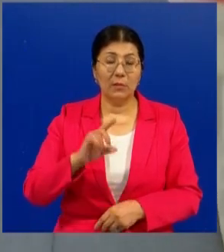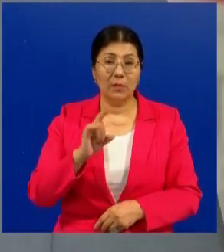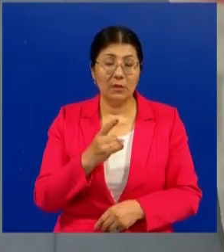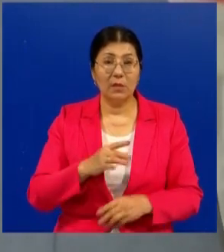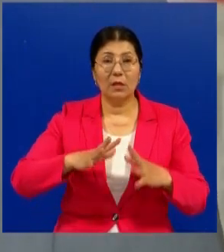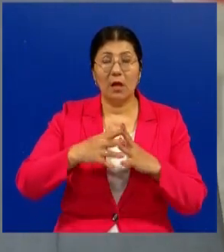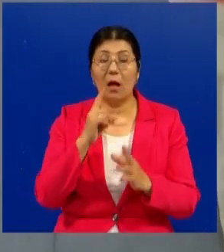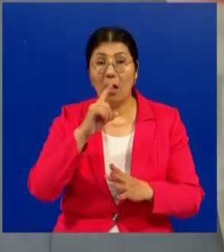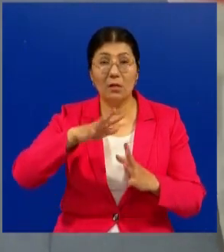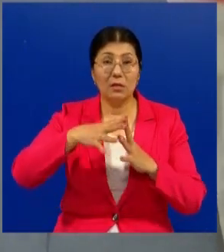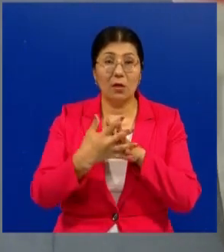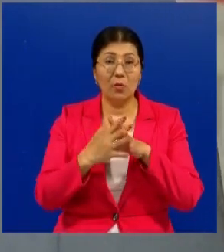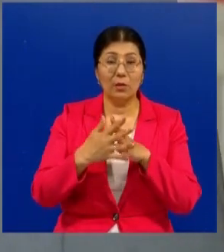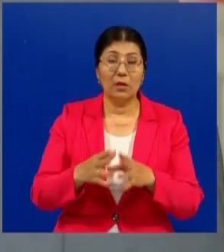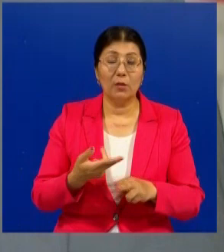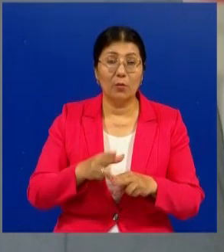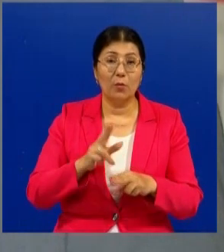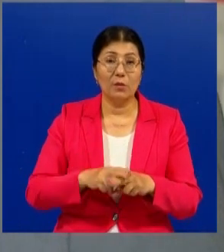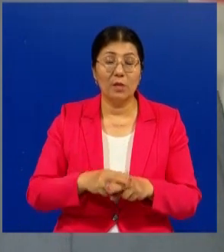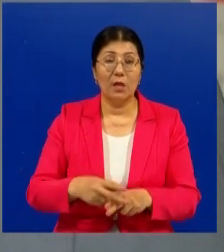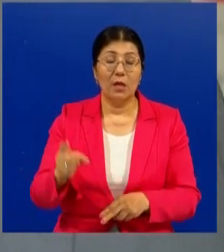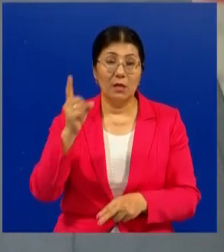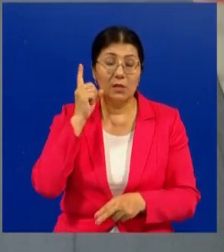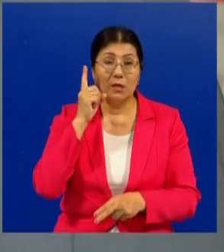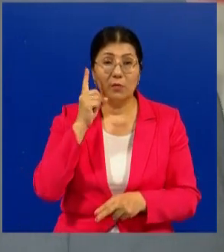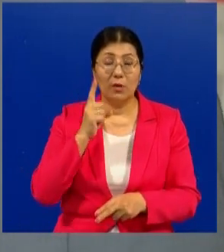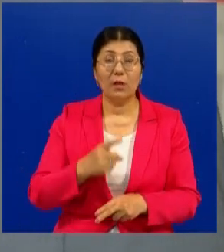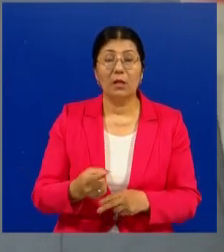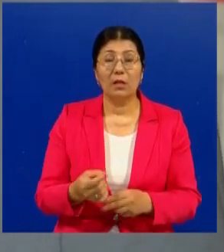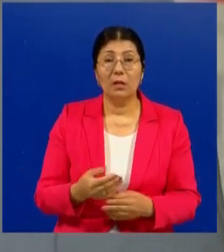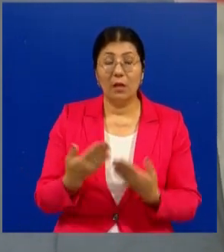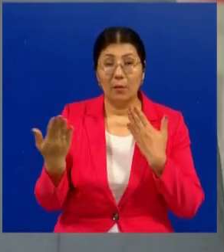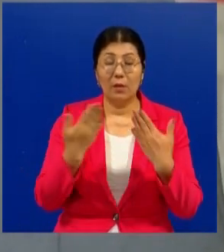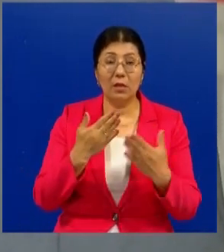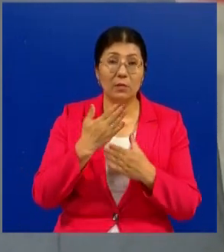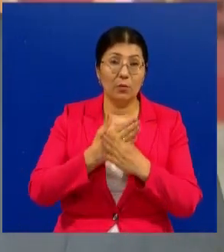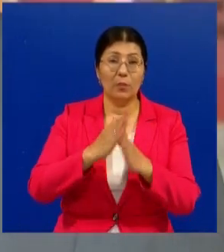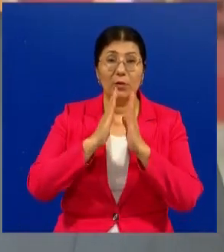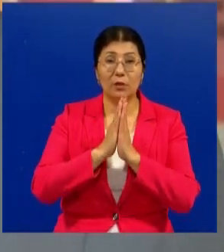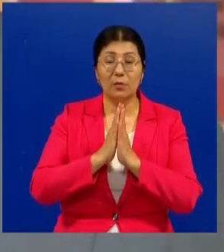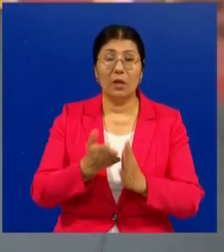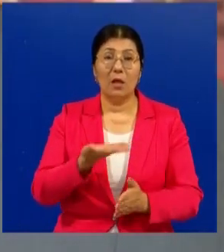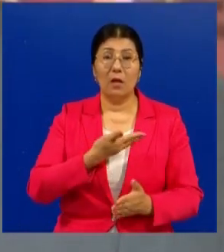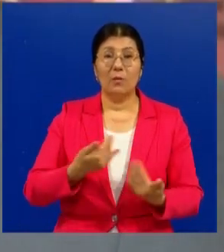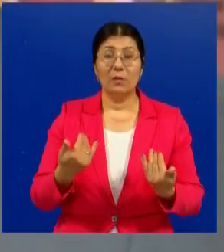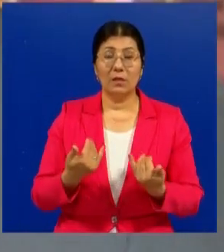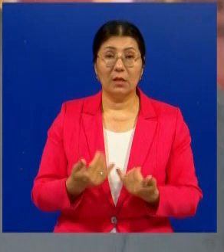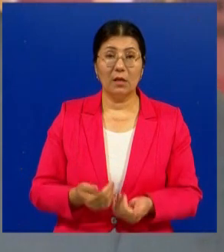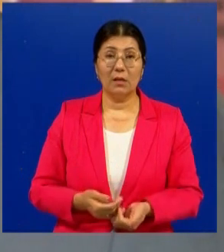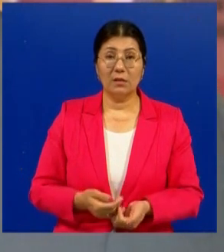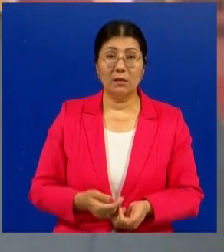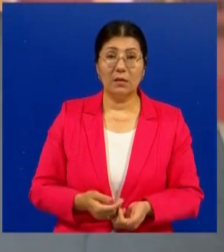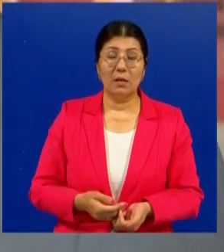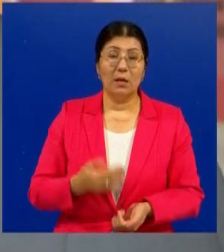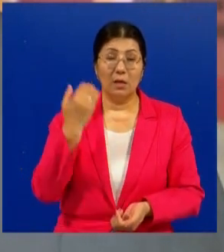ağıldardan keyde adamlar so WhatsApp arqılı jazıp zvandap turadı qoy osında kömek kerek dep men oğan öte qoanam bizde qazır sanı da